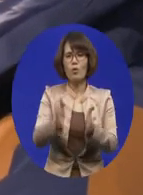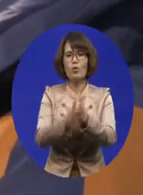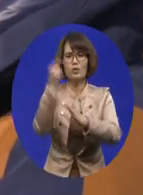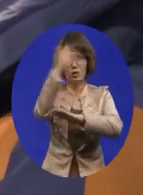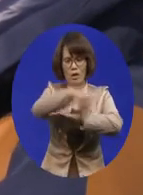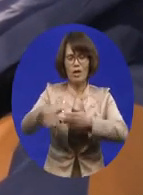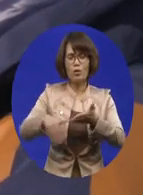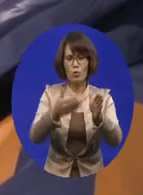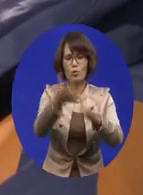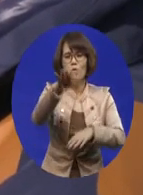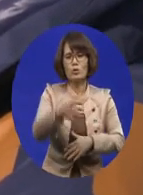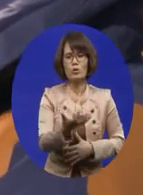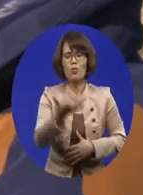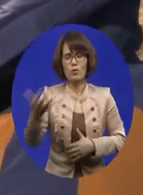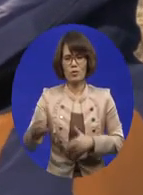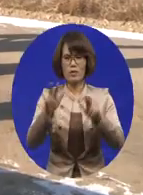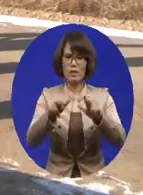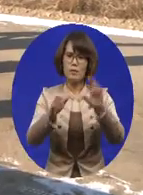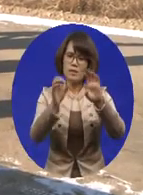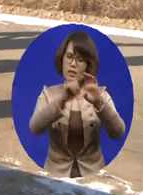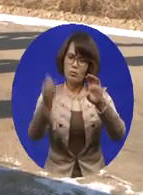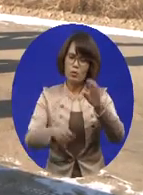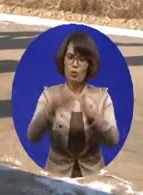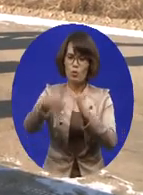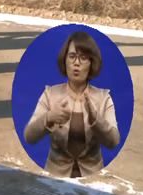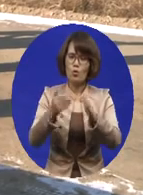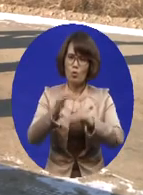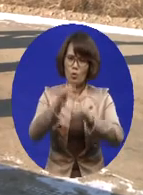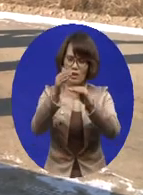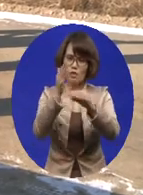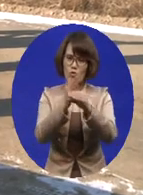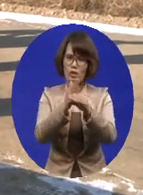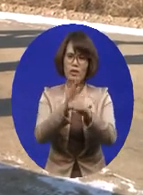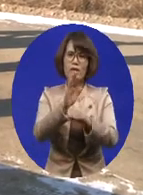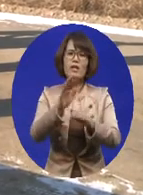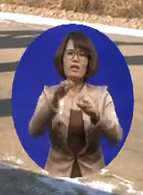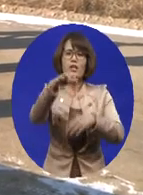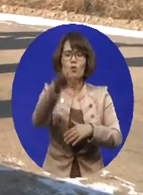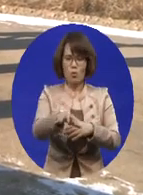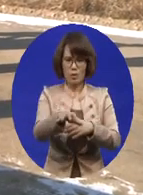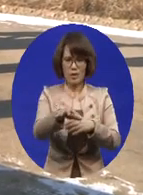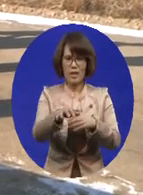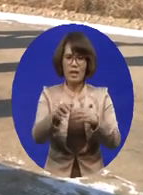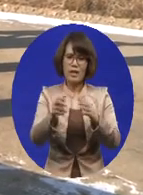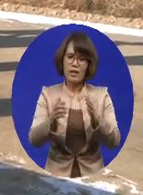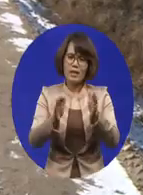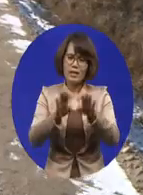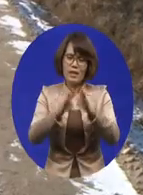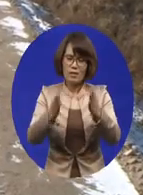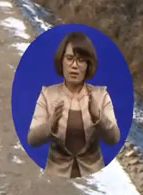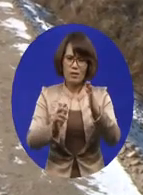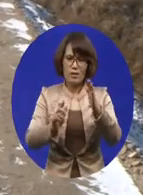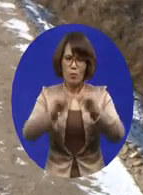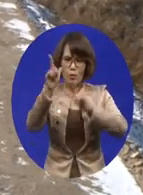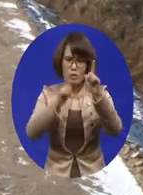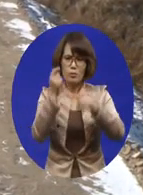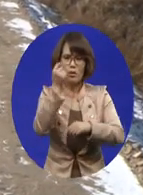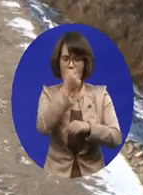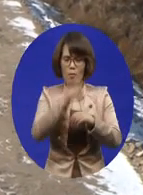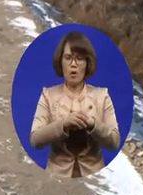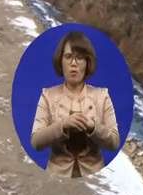도시계획도로 개설 현장으로 걸음을 옮겨 현재 40%의 공정률을 보이고 있는 백원 도시계획도로 개설 상황을